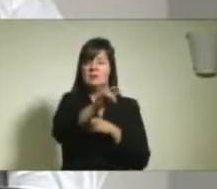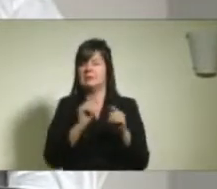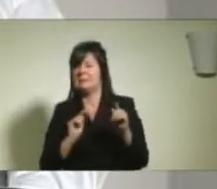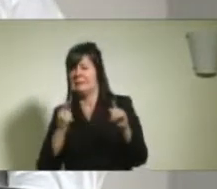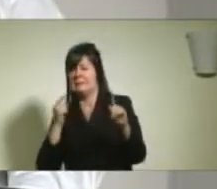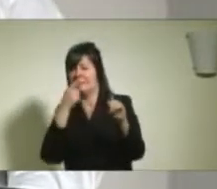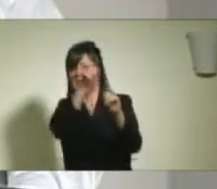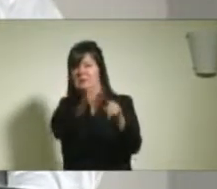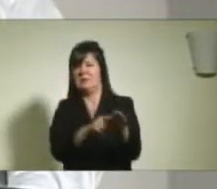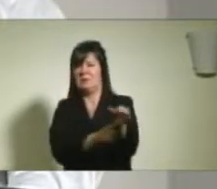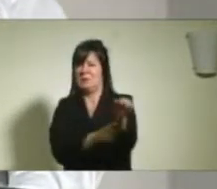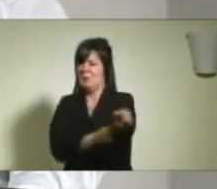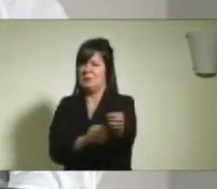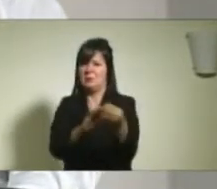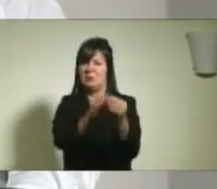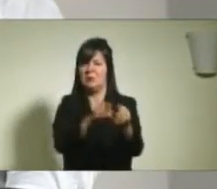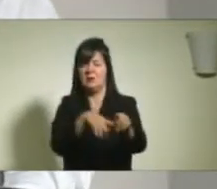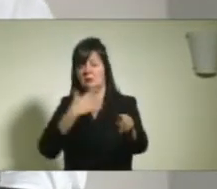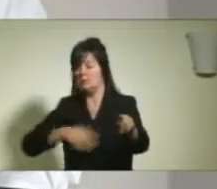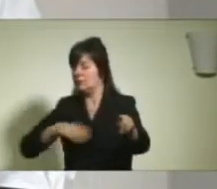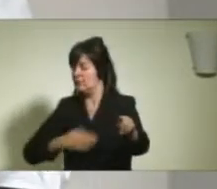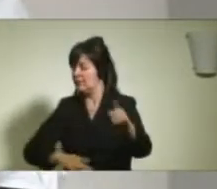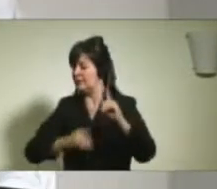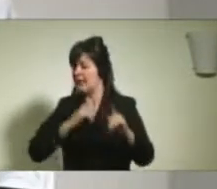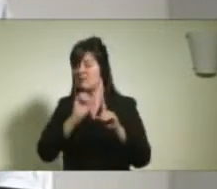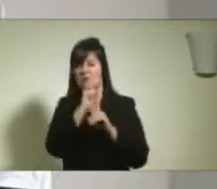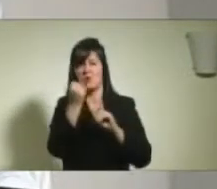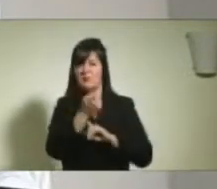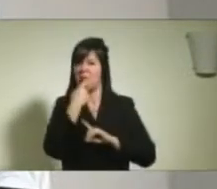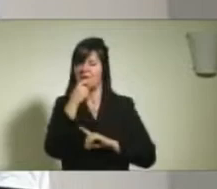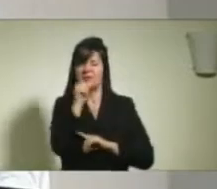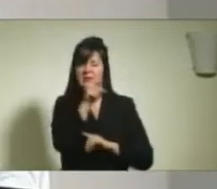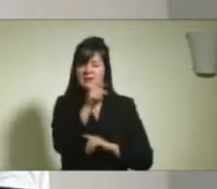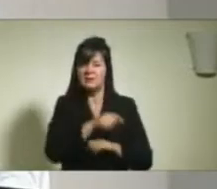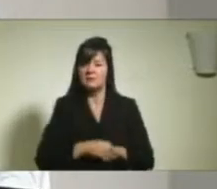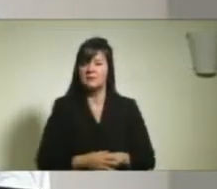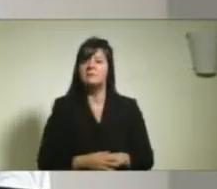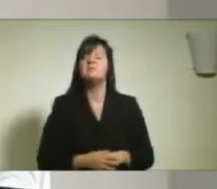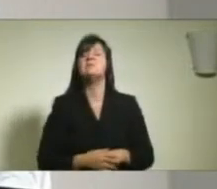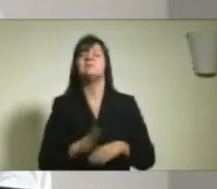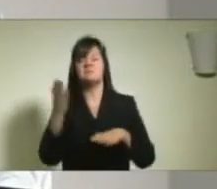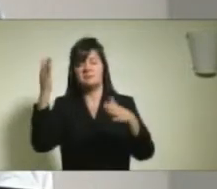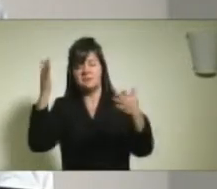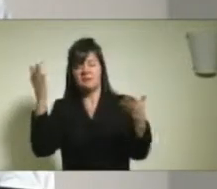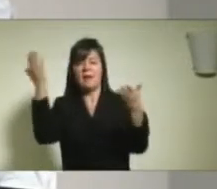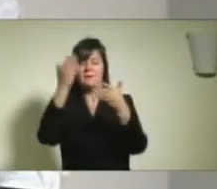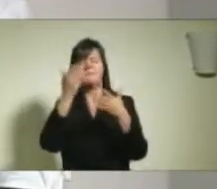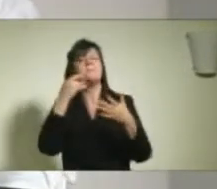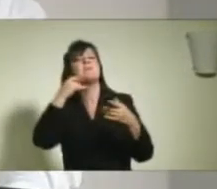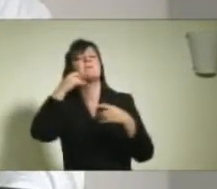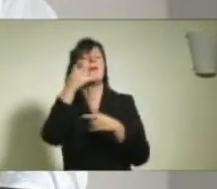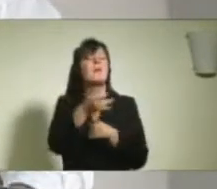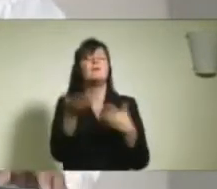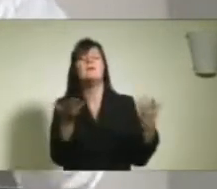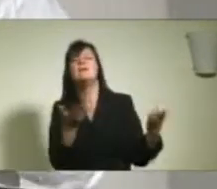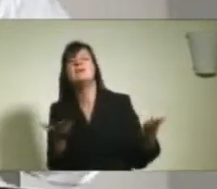où la situation est vraiment grave pour les résidents. Et j'ai demandé au maître des postes qu'est-ce qui se passe. Et elle